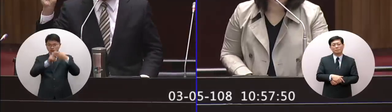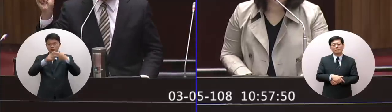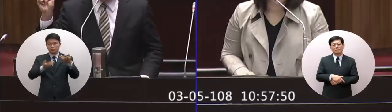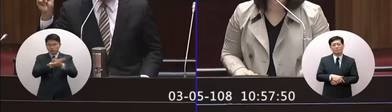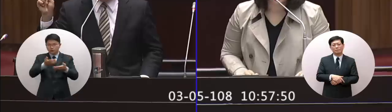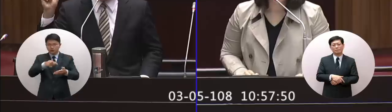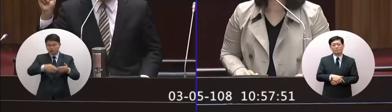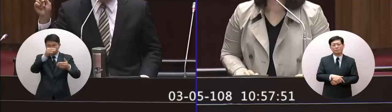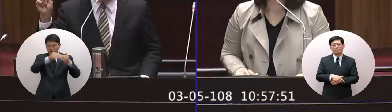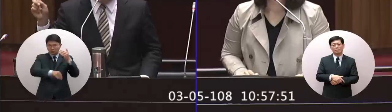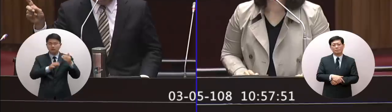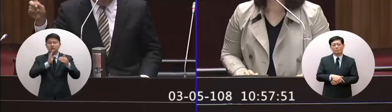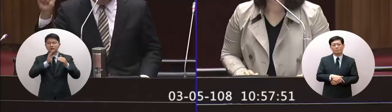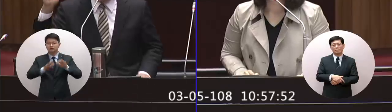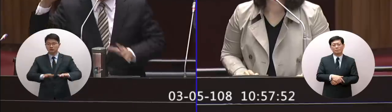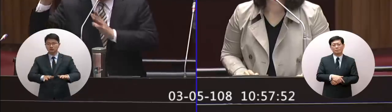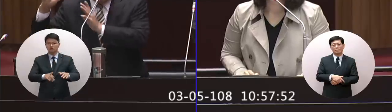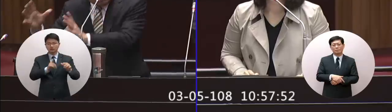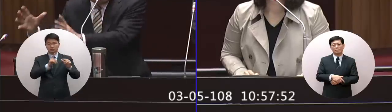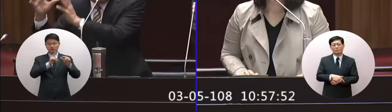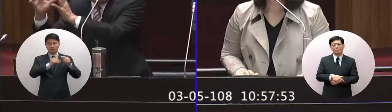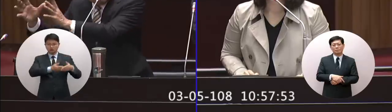就是现在